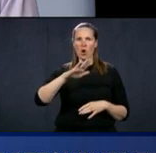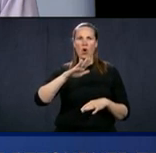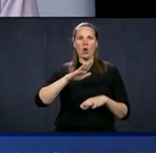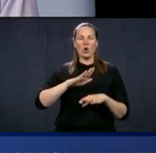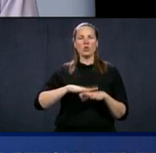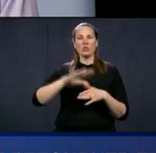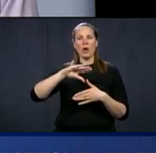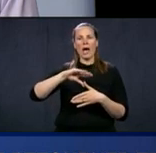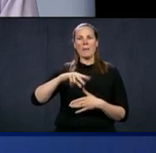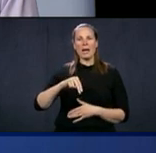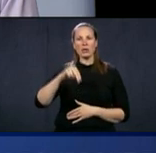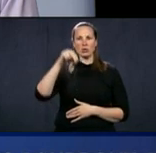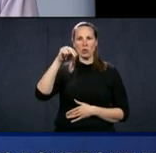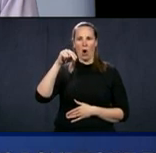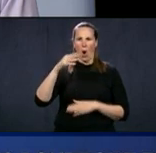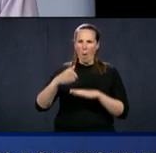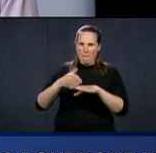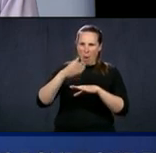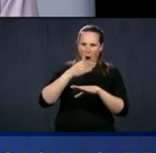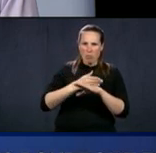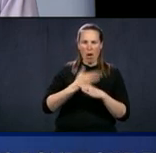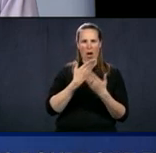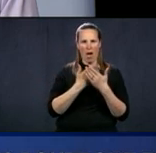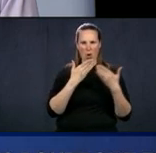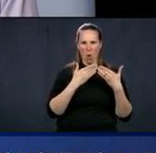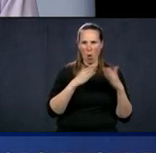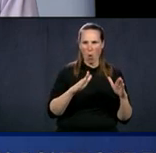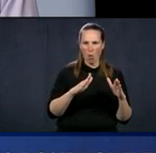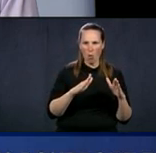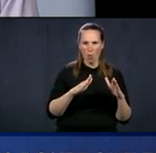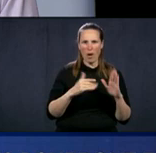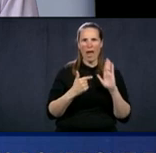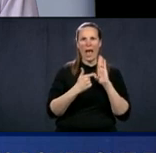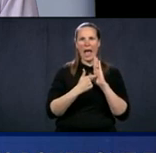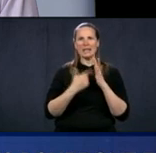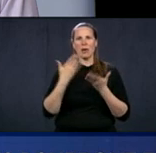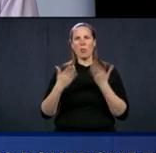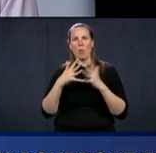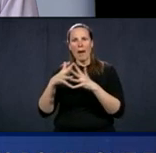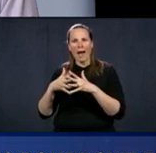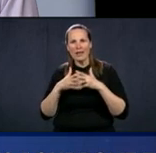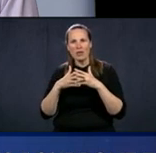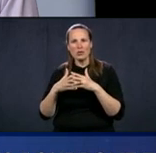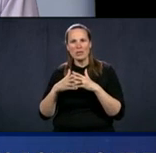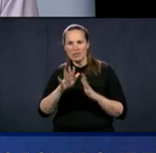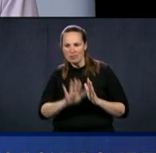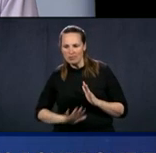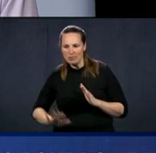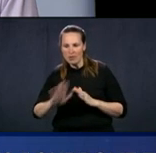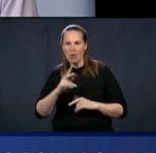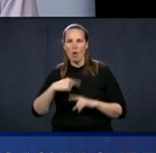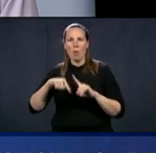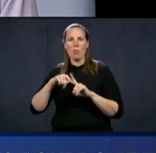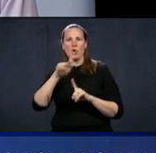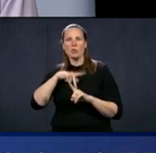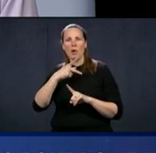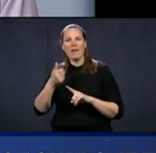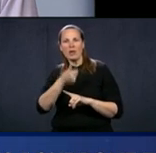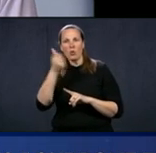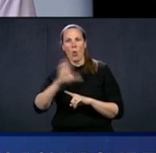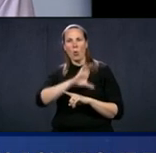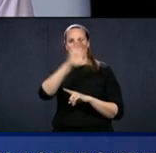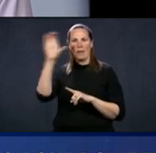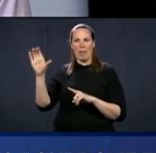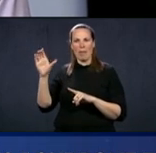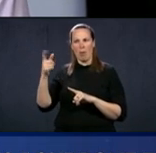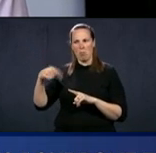ouvrir aussitôt les écoles primaires par rapport, par exemple, aux 50 États américains puis aux 10 provinces canadiennes? Oui, bien, le plan de réouverture,